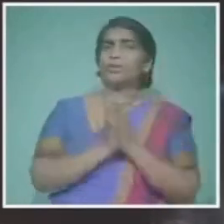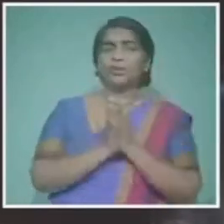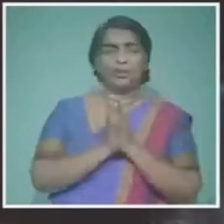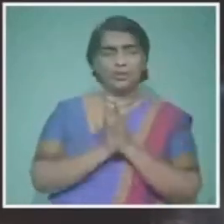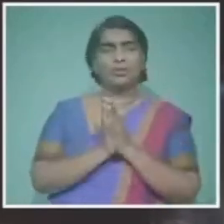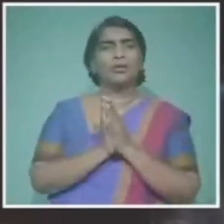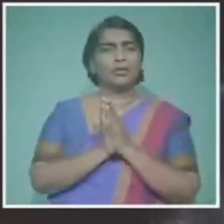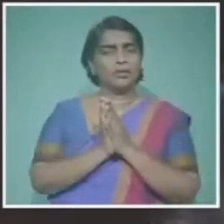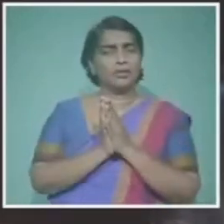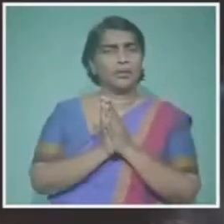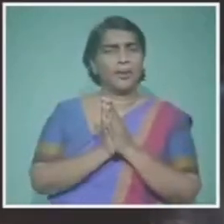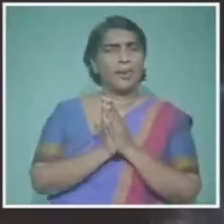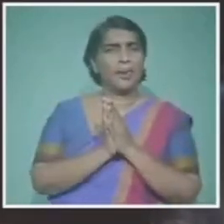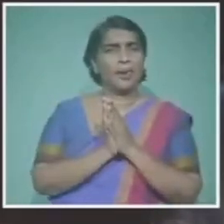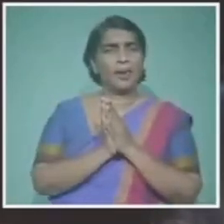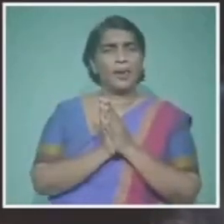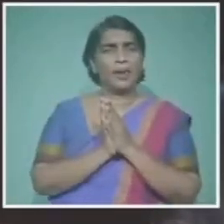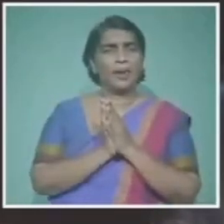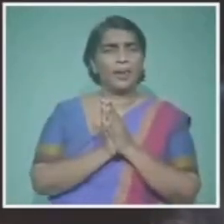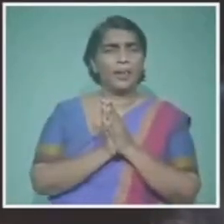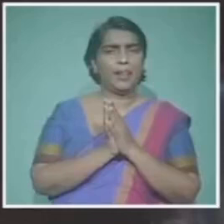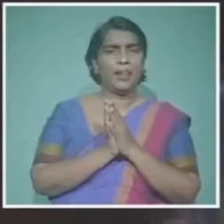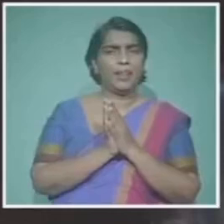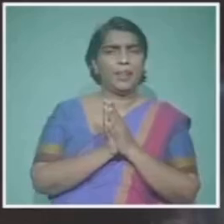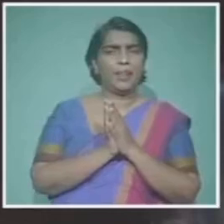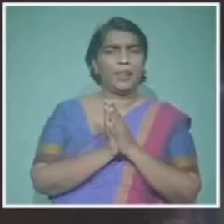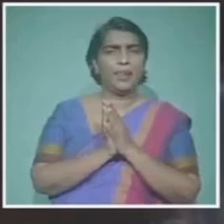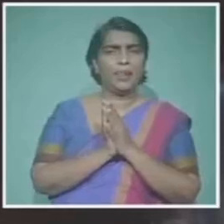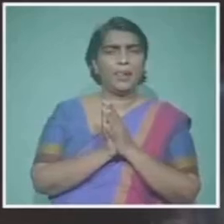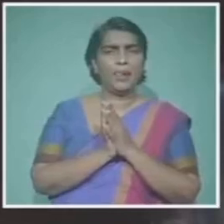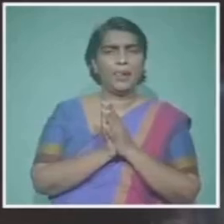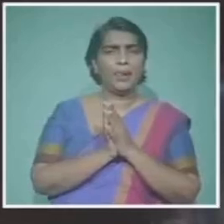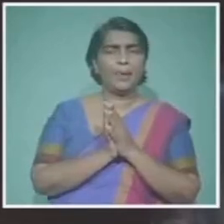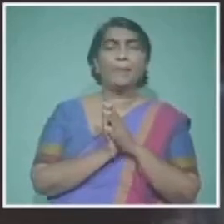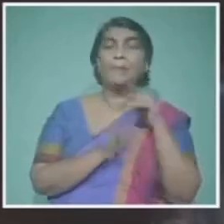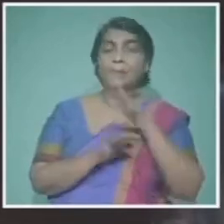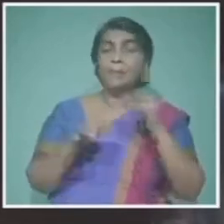Vulnerable, marginalised. Anda am 6 cents. So, Please find up. Prosesnya dikah.